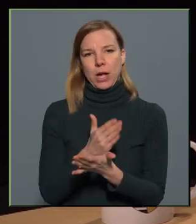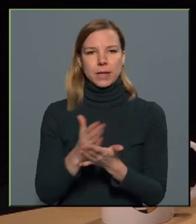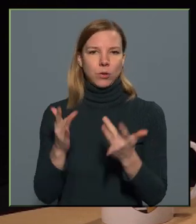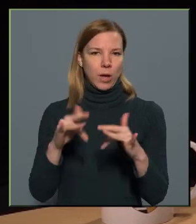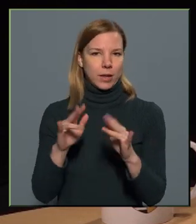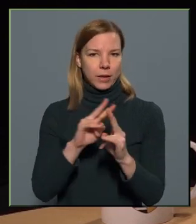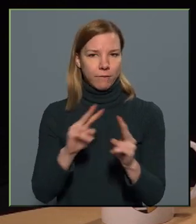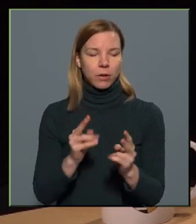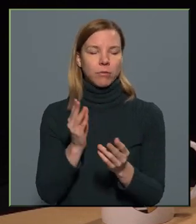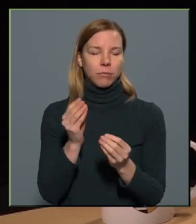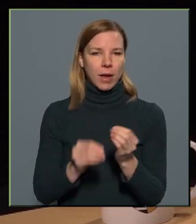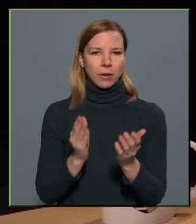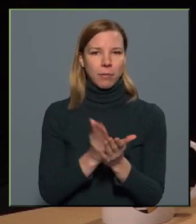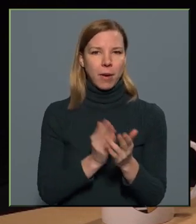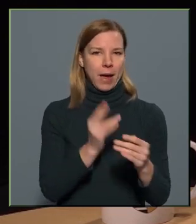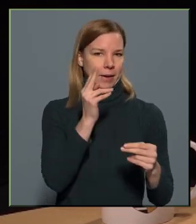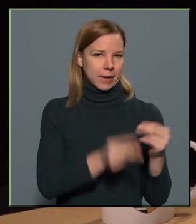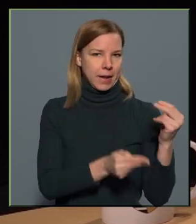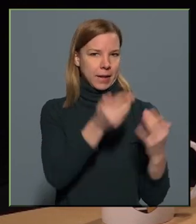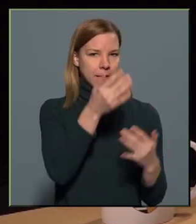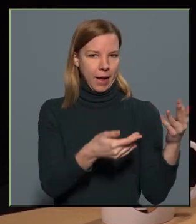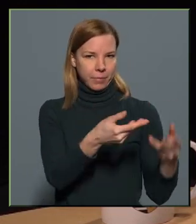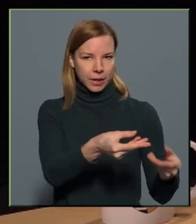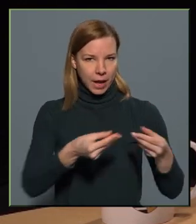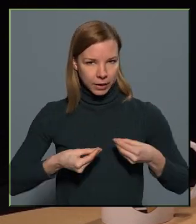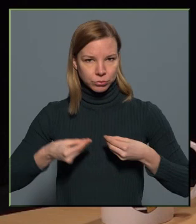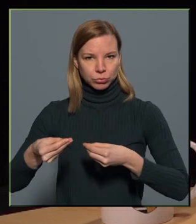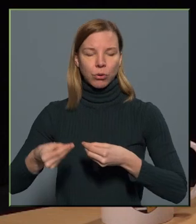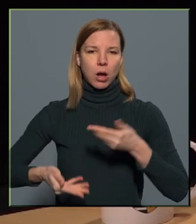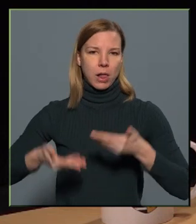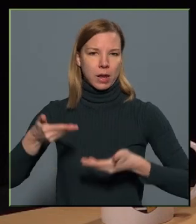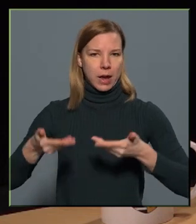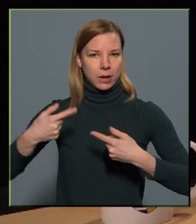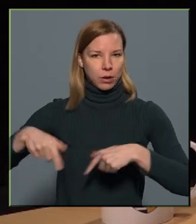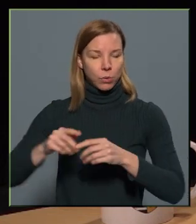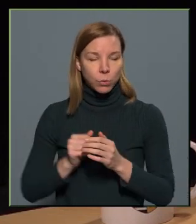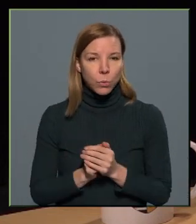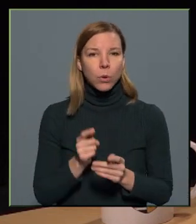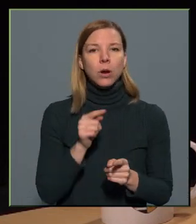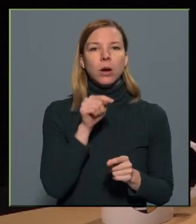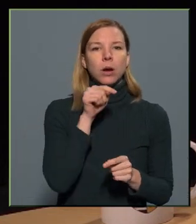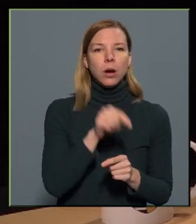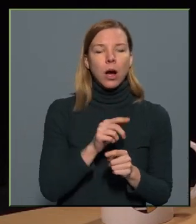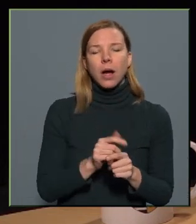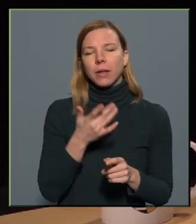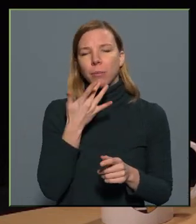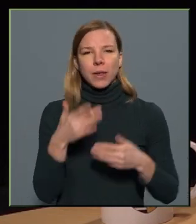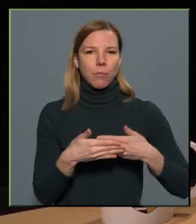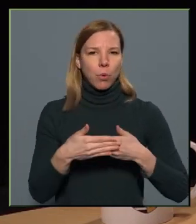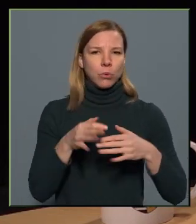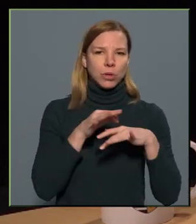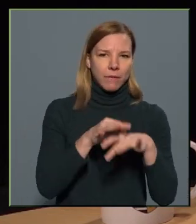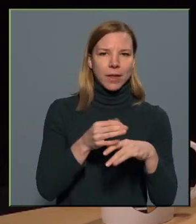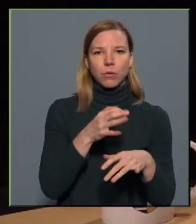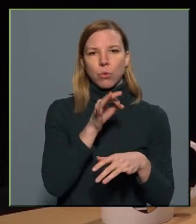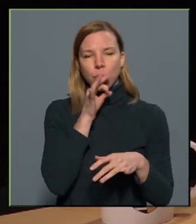már megalapozott számításokkal érkeznek a tárgyalásokra a kollégáim, és itt érteni kell a bölcsödevezetőket, óvodavezetőket, a